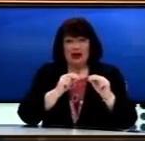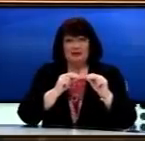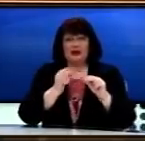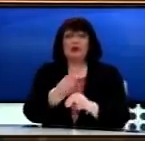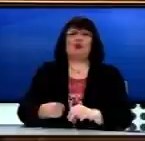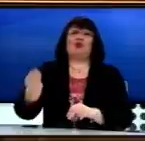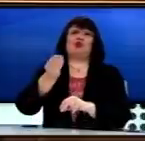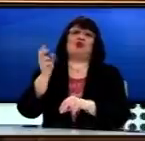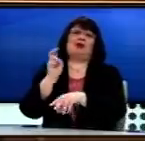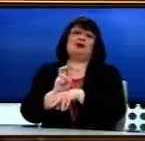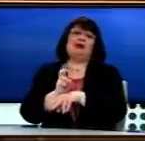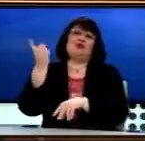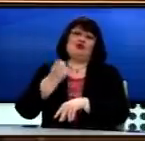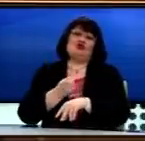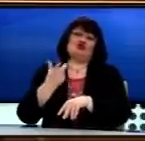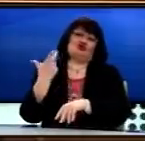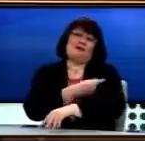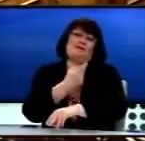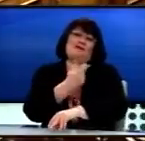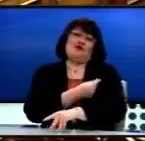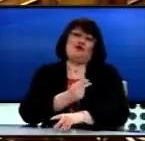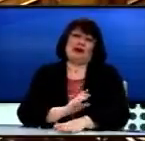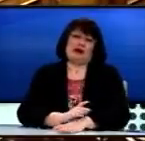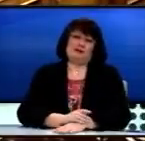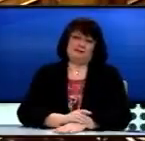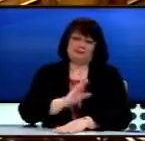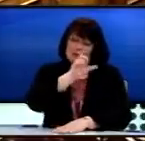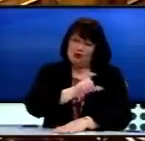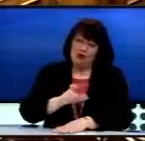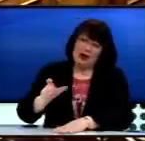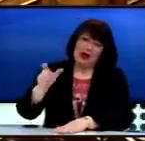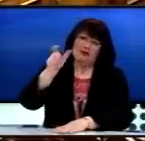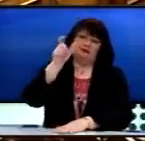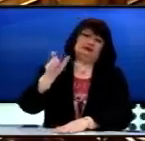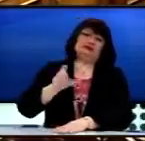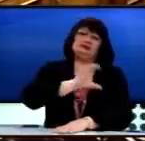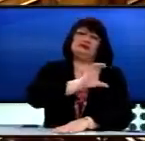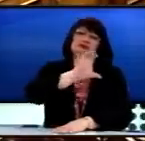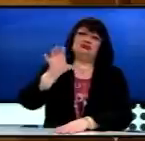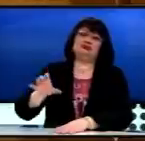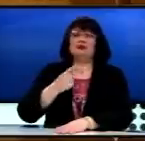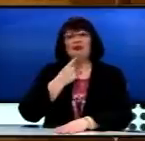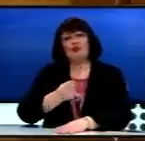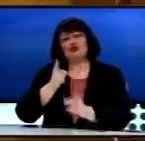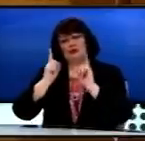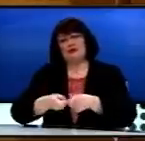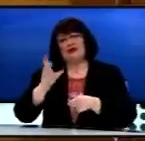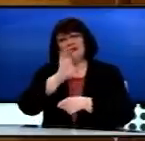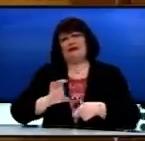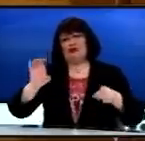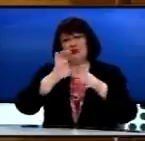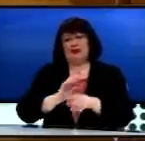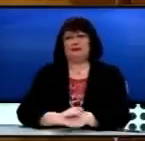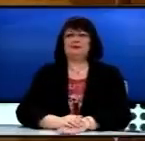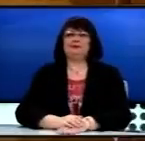τώρα που μιλάμε, παραπάνω εμβόλια από όσα της αναλογούν στην κατακεφαλή κατανομή όπως την έχει προσδιορίσει η Ευρώπη? Διότι γνωρίζετε όλοι